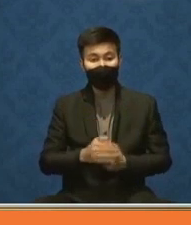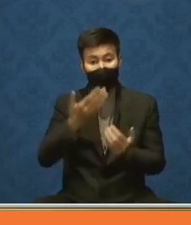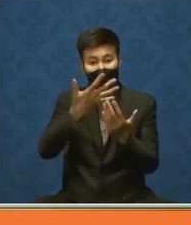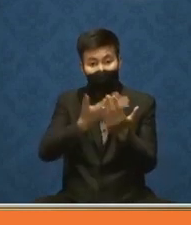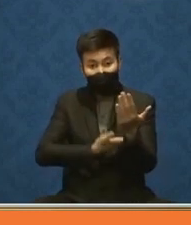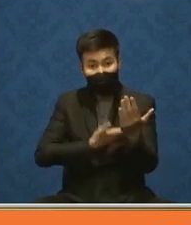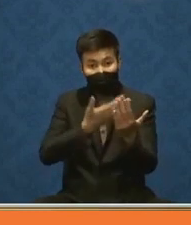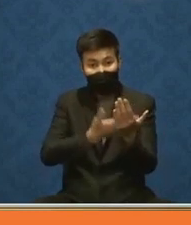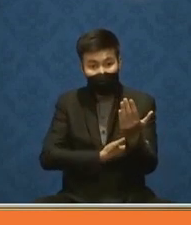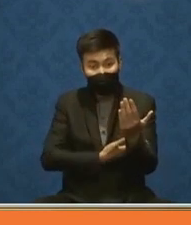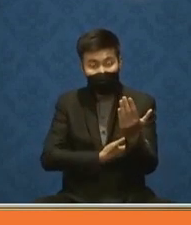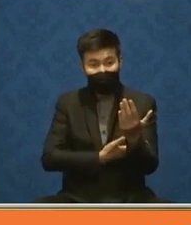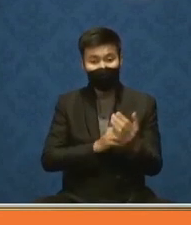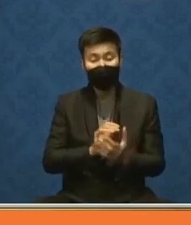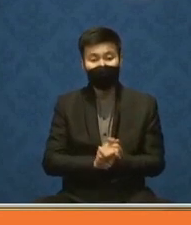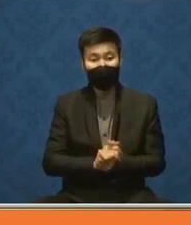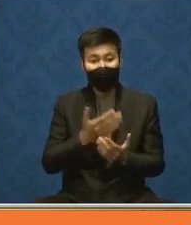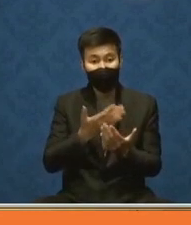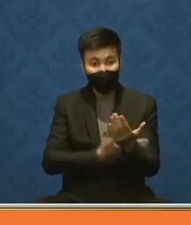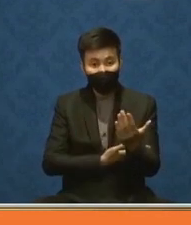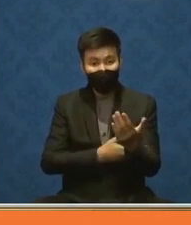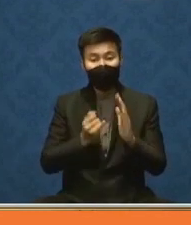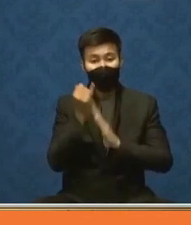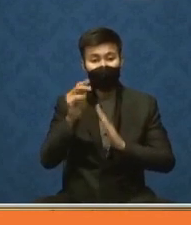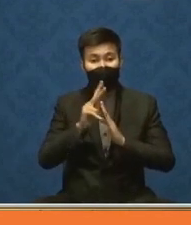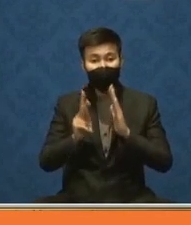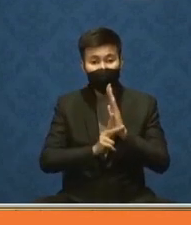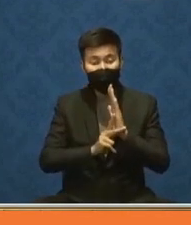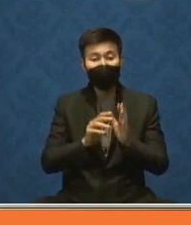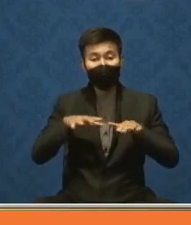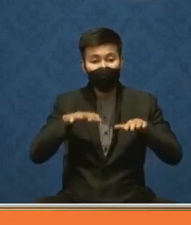างเอาหวยขึ้นมาบนดินเพิ่มเงินปันผลรัฐวิสาหกิจ